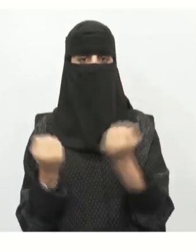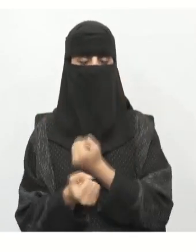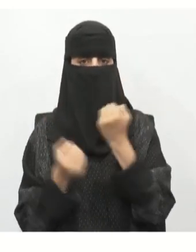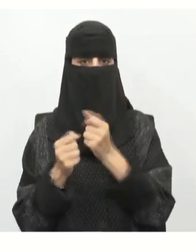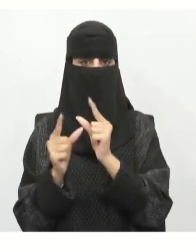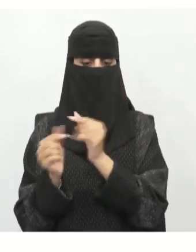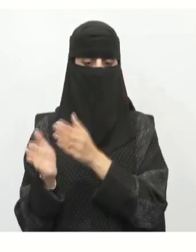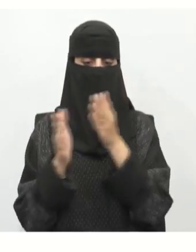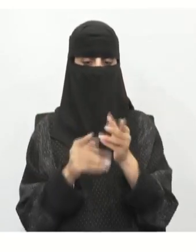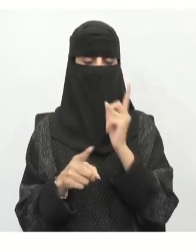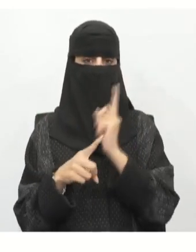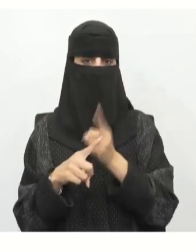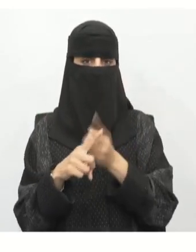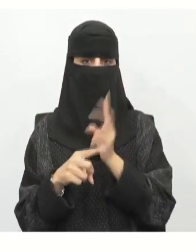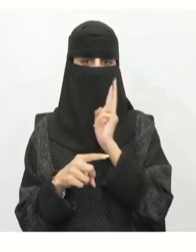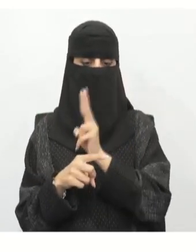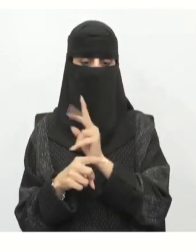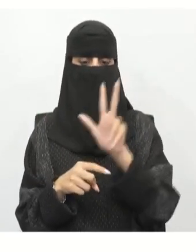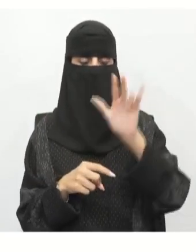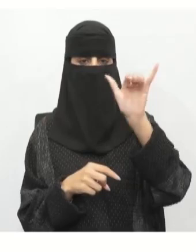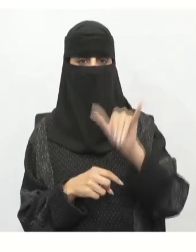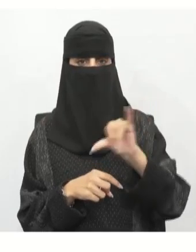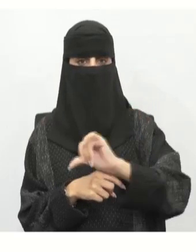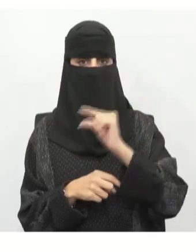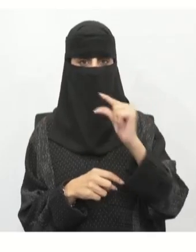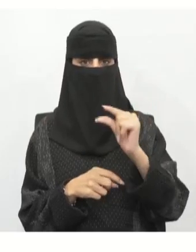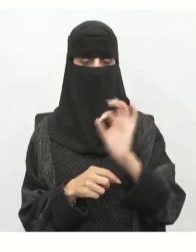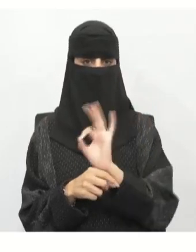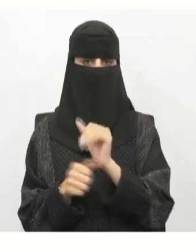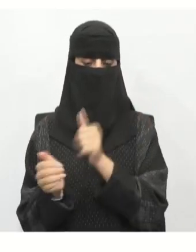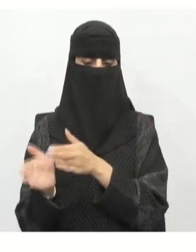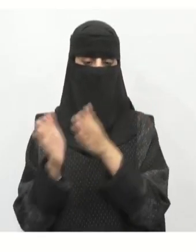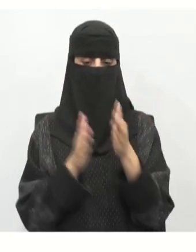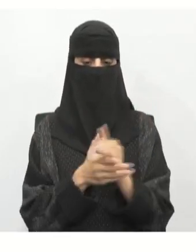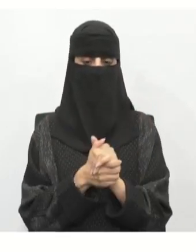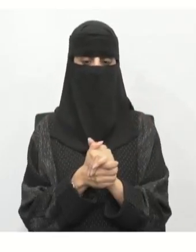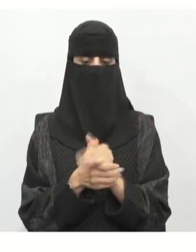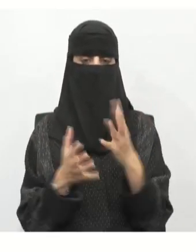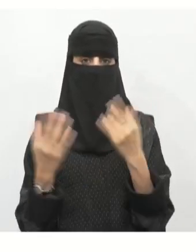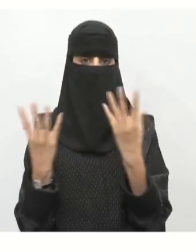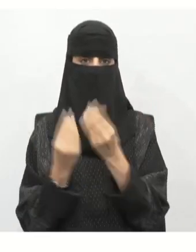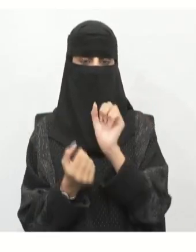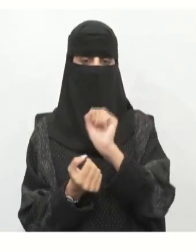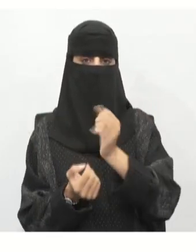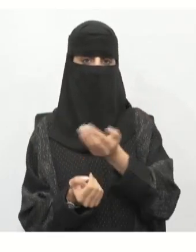الحديد اليود هيا بنا الى الماء